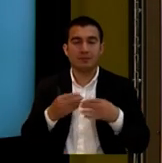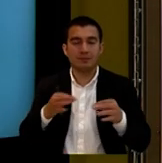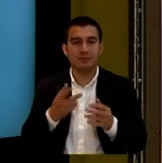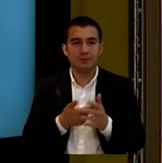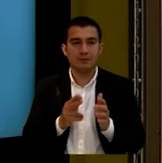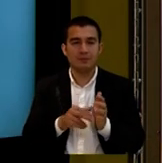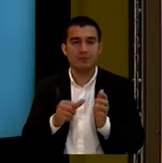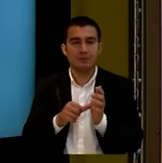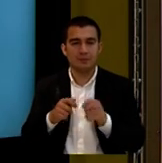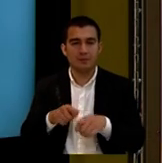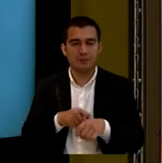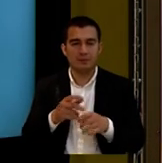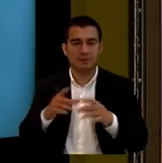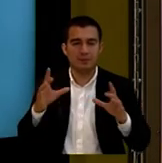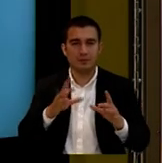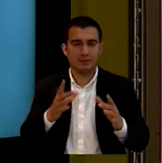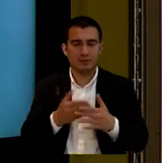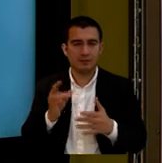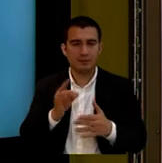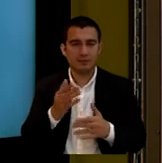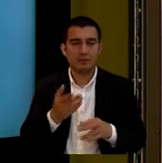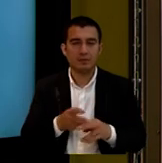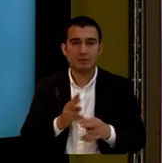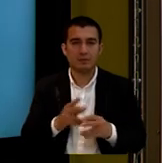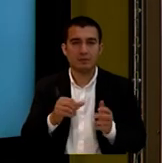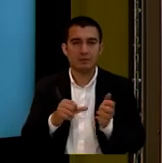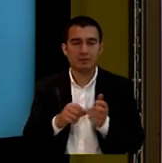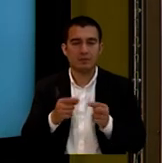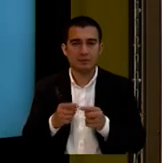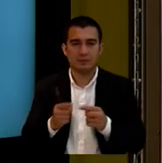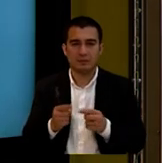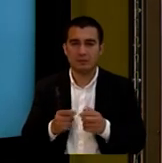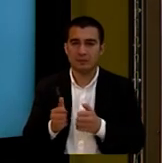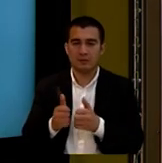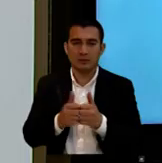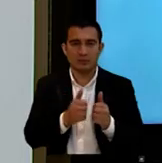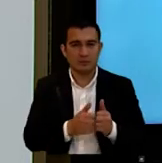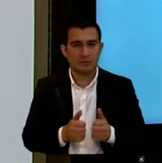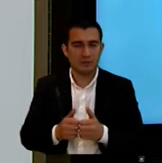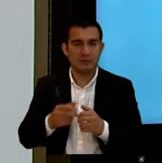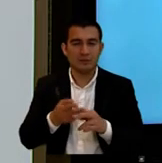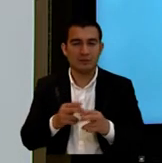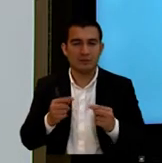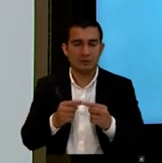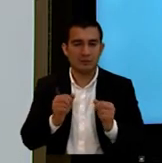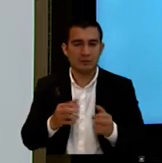burchakka tashqi chizilgan aylana radiusi muntazam 6 burchakni tomoniga tengligidan